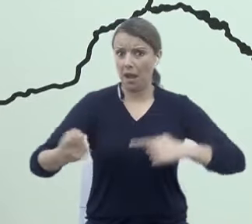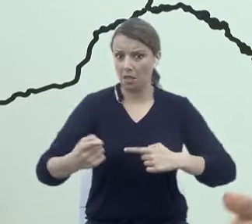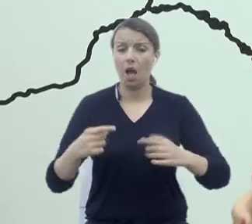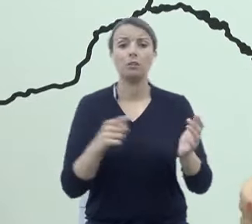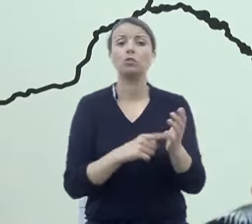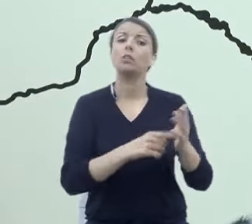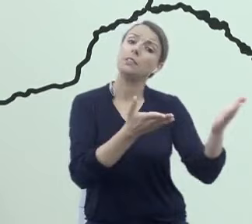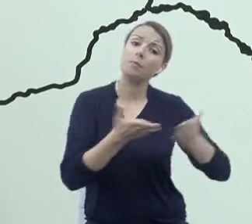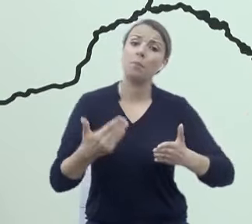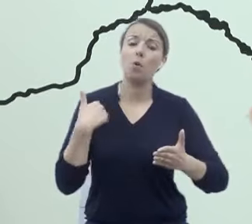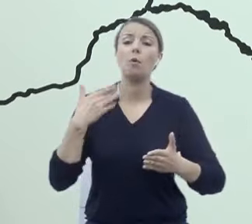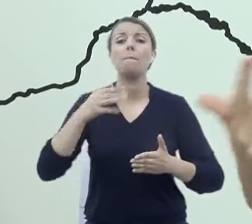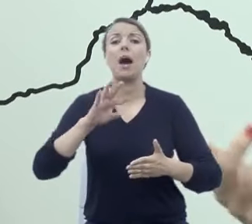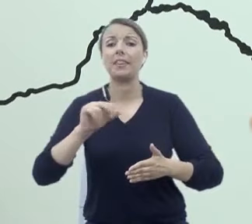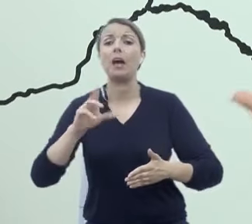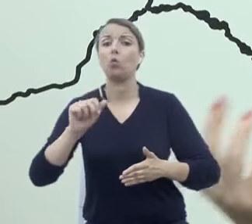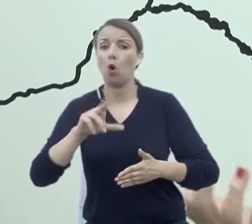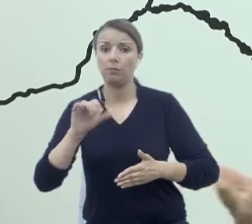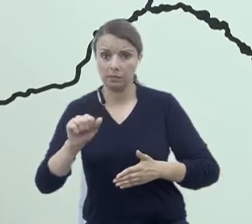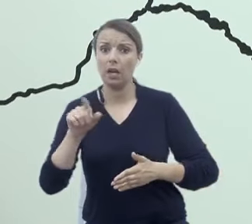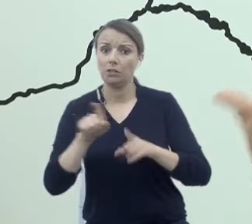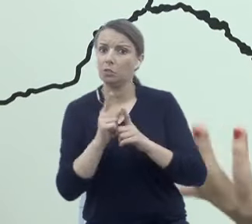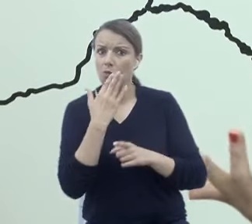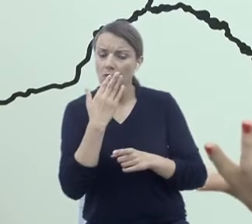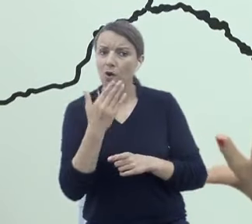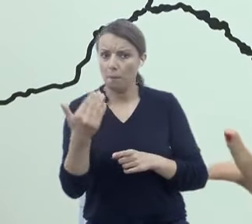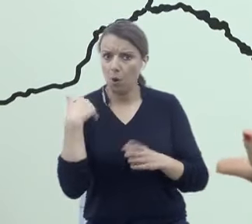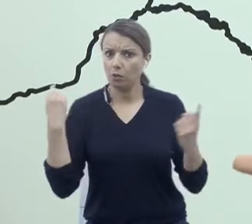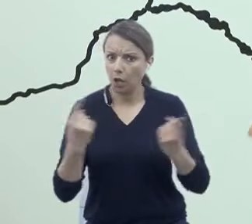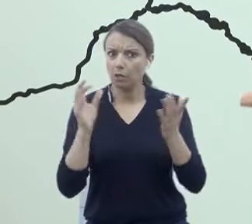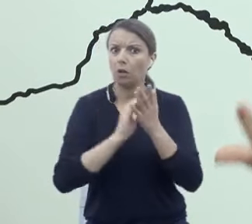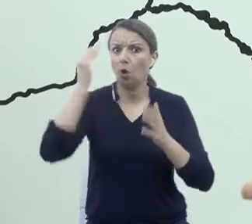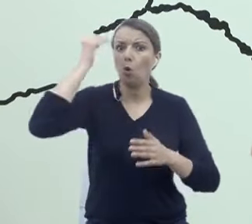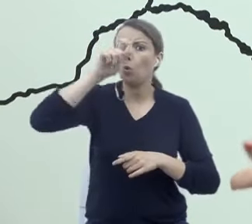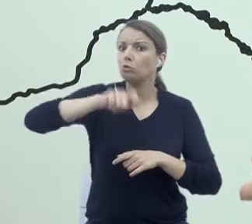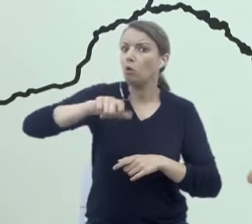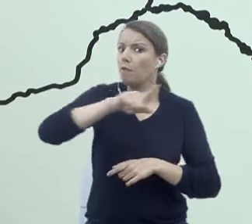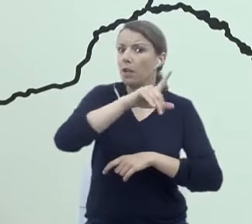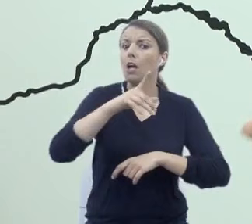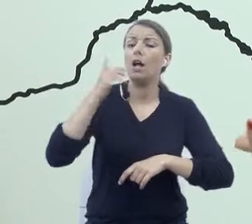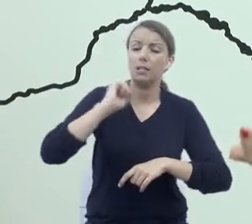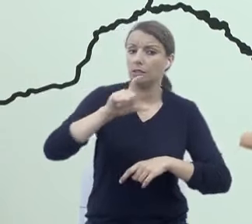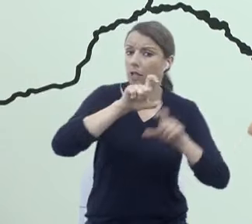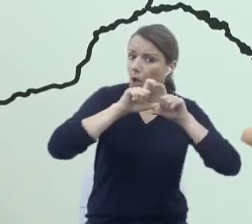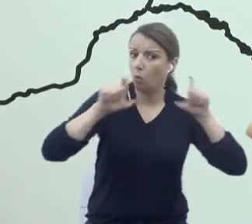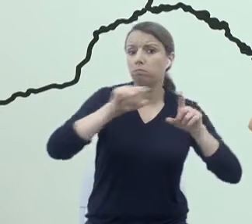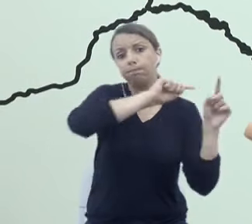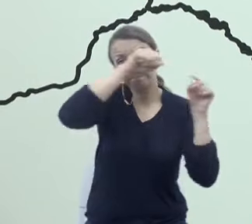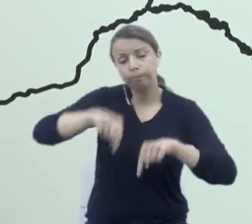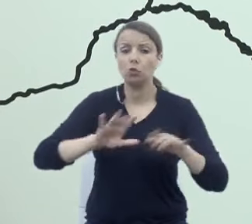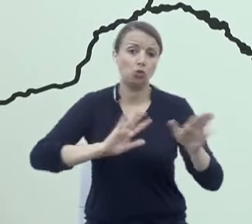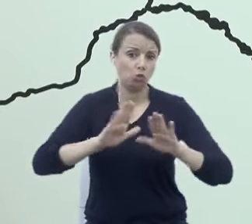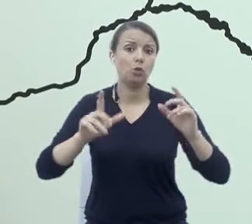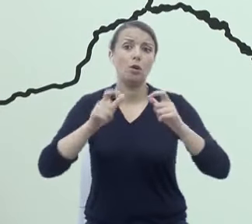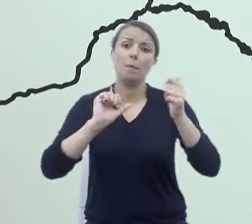moment, kiedy później i uczniowie ze szkoły przychodzili i jeszcze dbali o ten pomnik. Natomiast no, widać było, że tam się coś zadziało. Natomiast